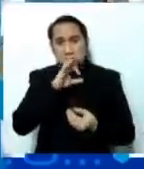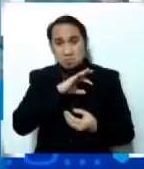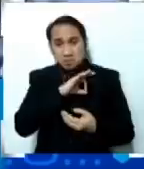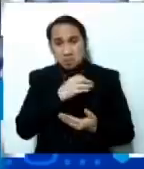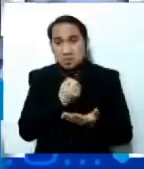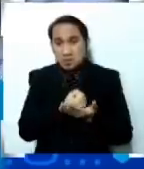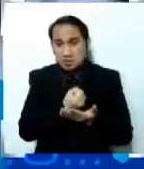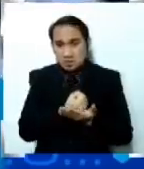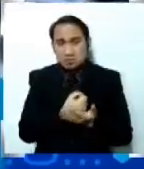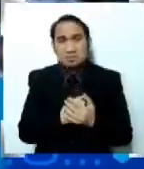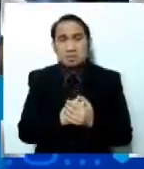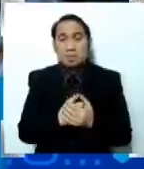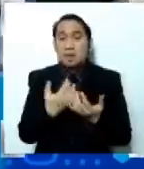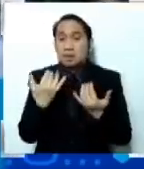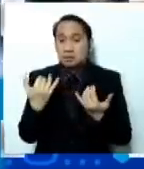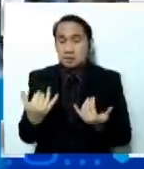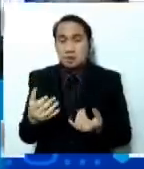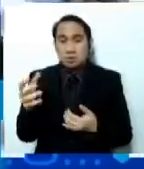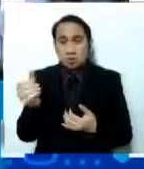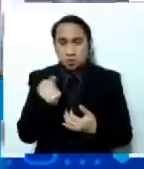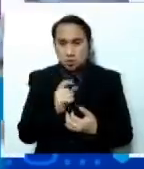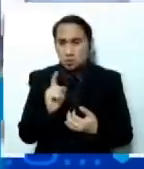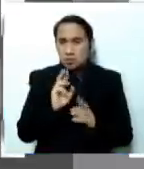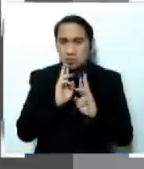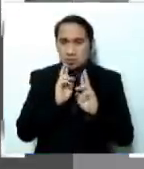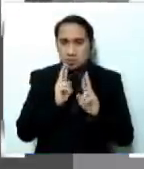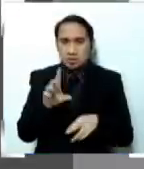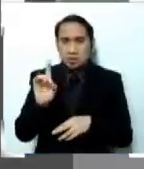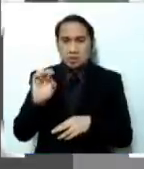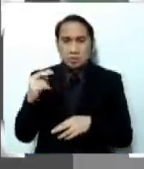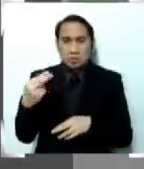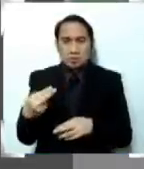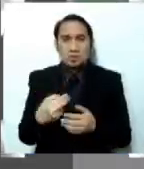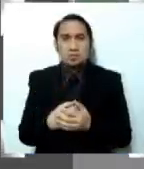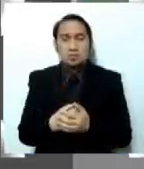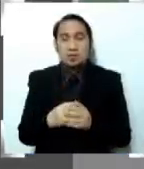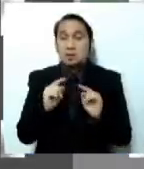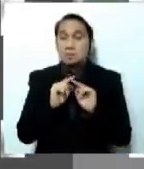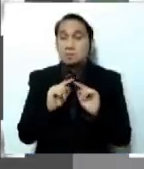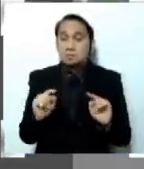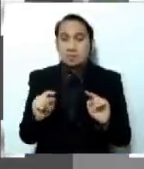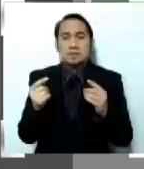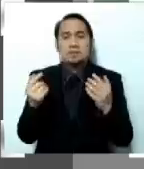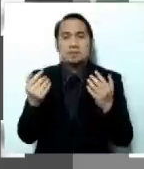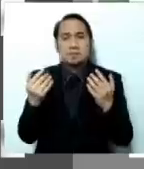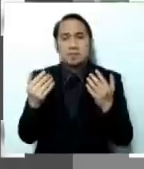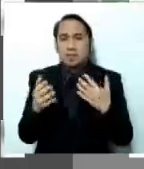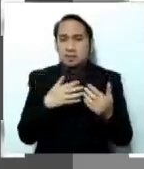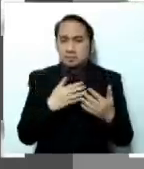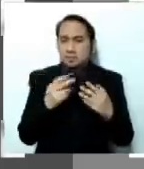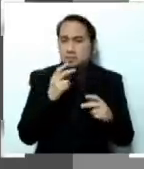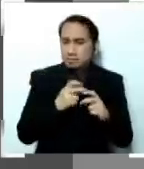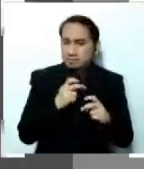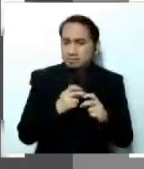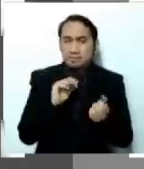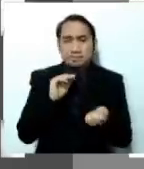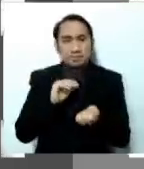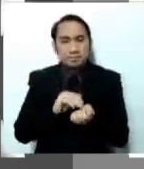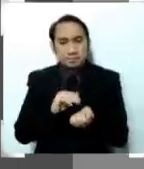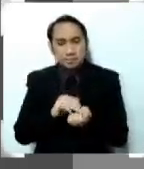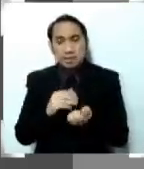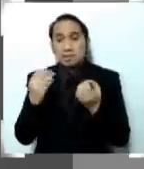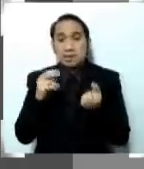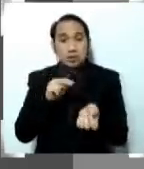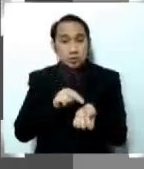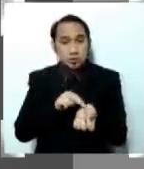United. Kinukuha pa namin ang tugon dito ng DOH. Pero sa gitna ng dagok sa mga nurse, marami pa rin ang